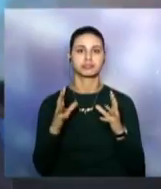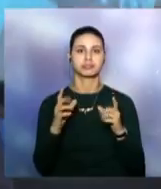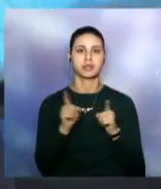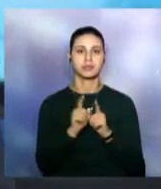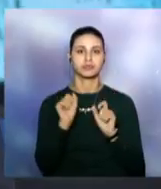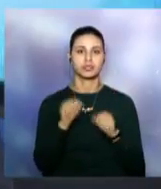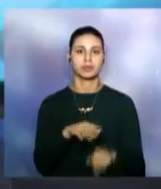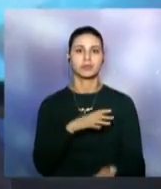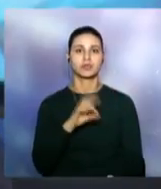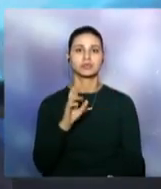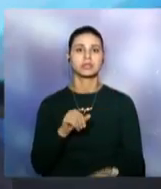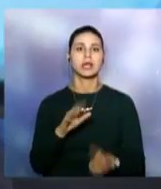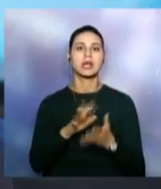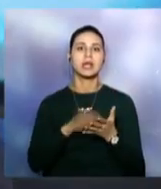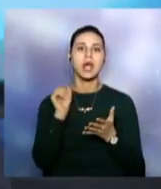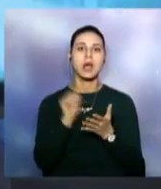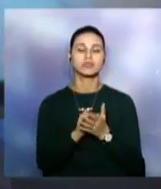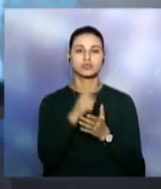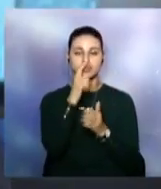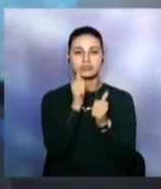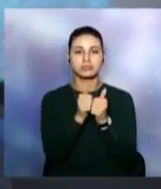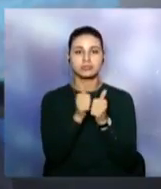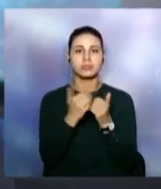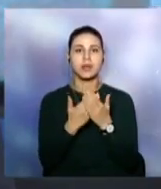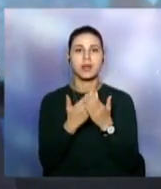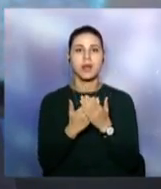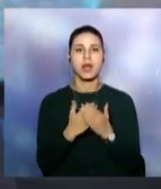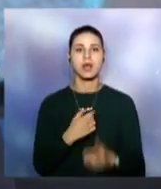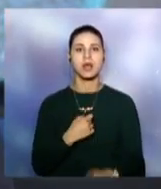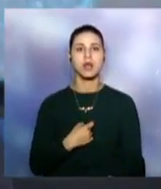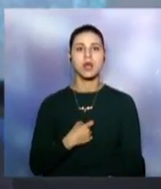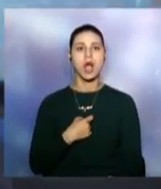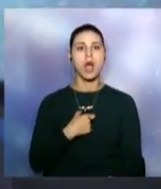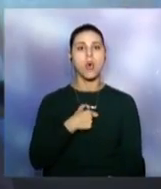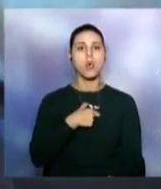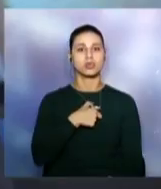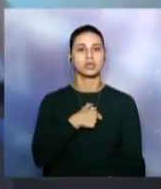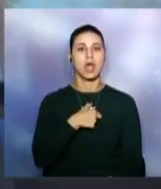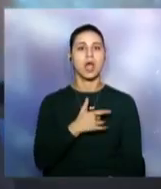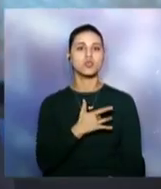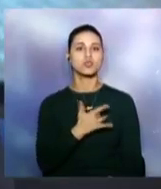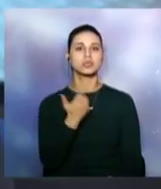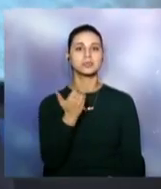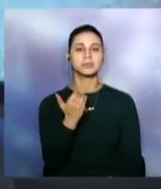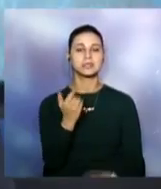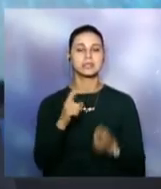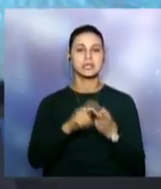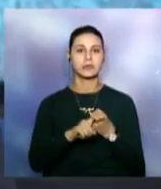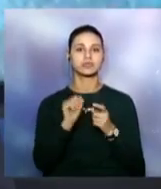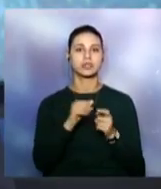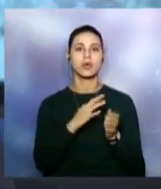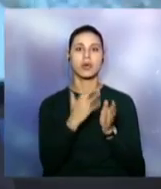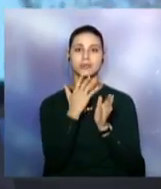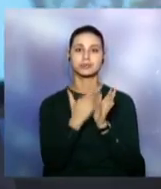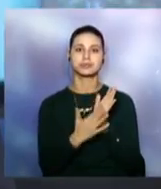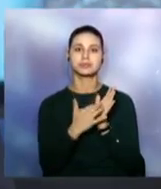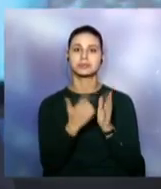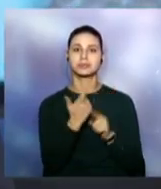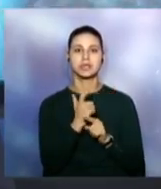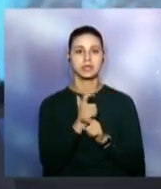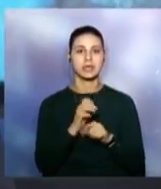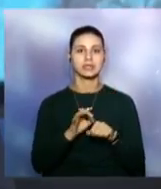გახეთქვა და დააზიანოს ირგვლივ მდებარე ქსოვილი, თქვა აორტა. რომელმაც შეიძლება გამოიწვიოს აორტალური სიზდენა და აღწერილია